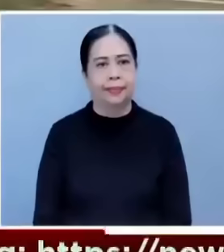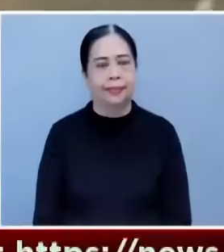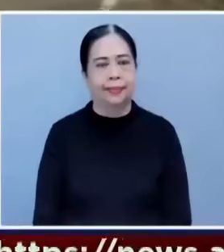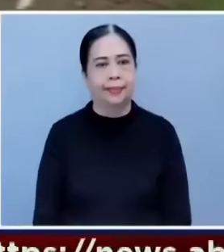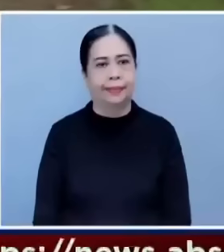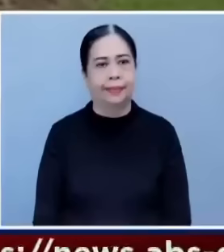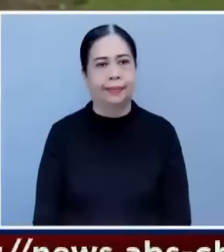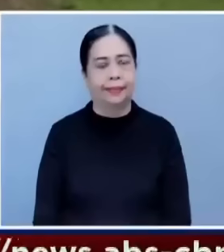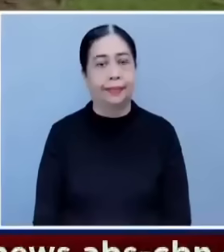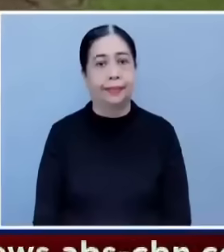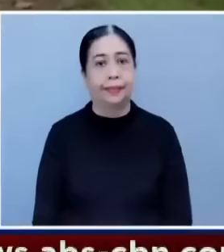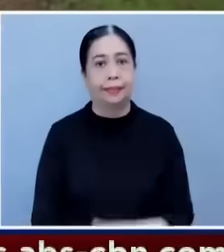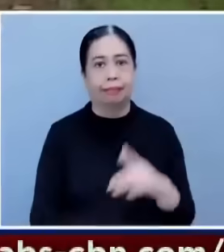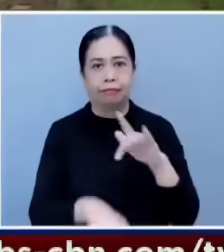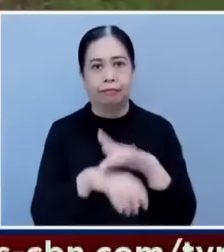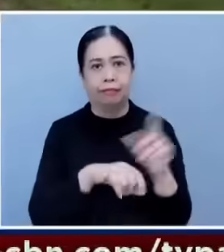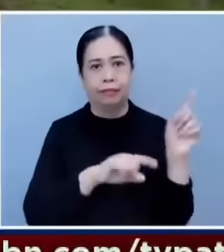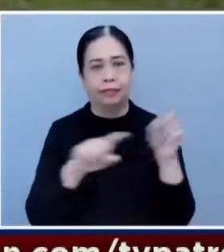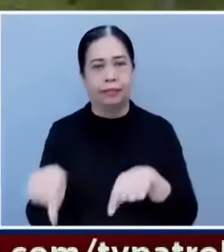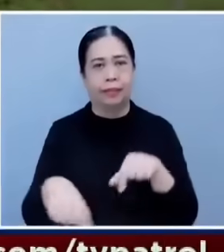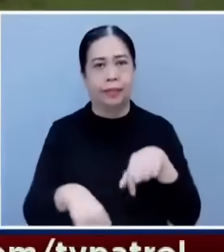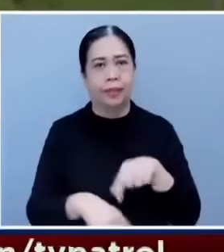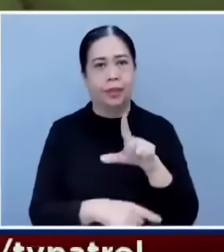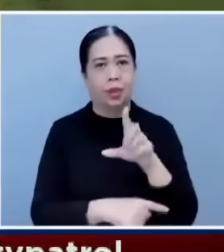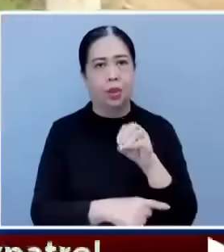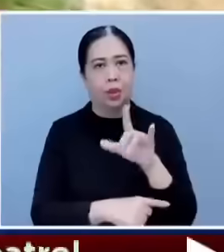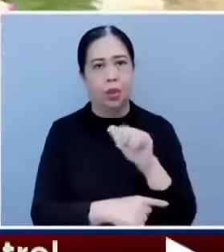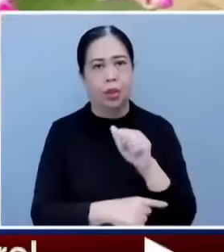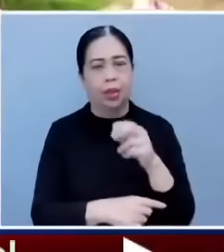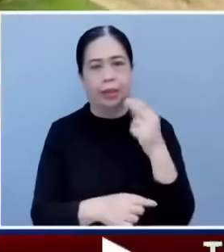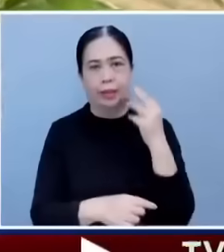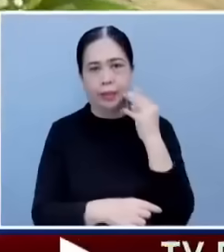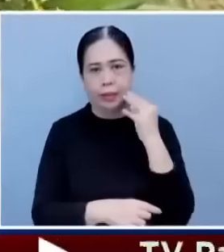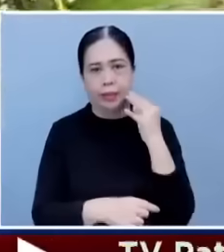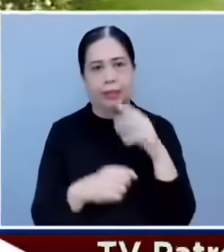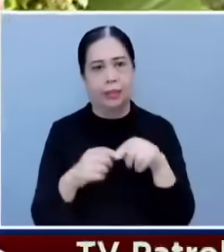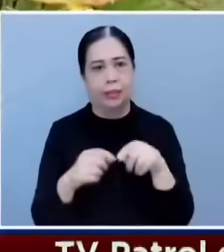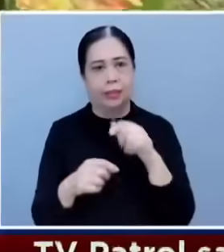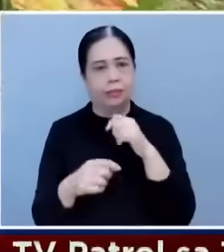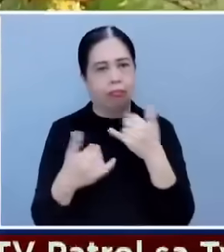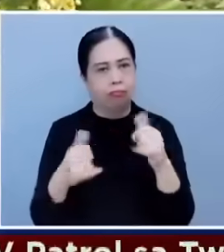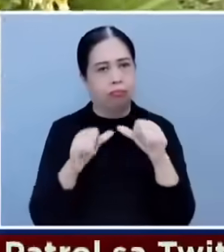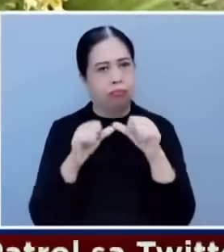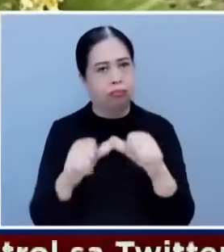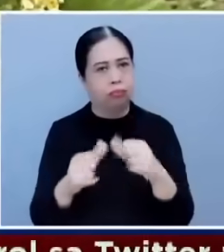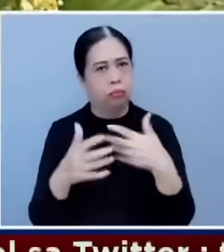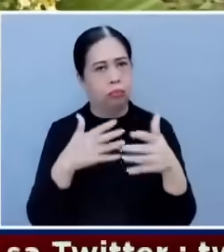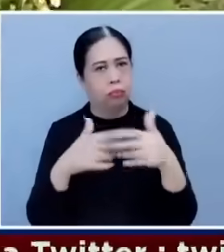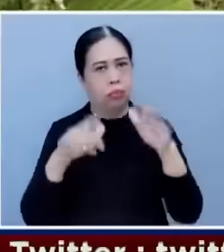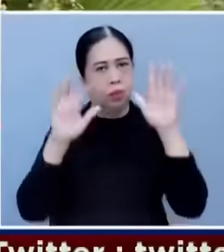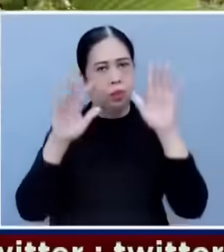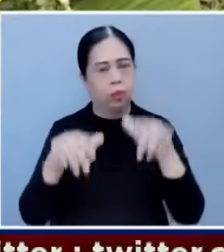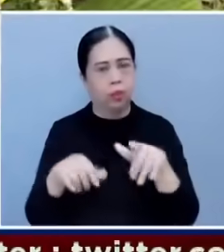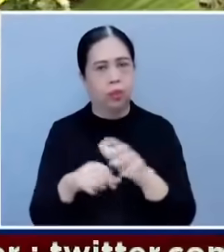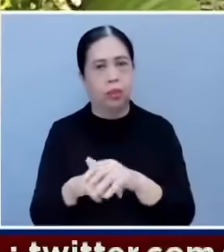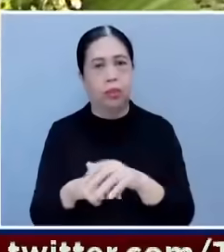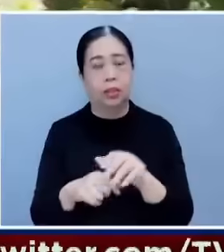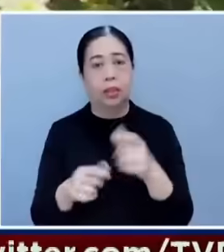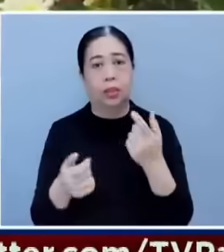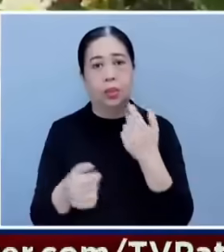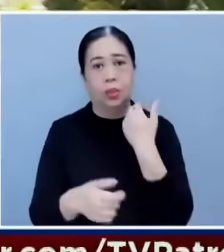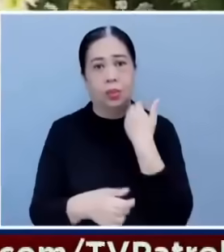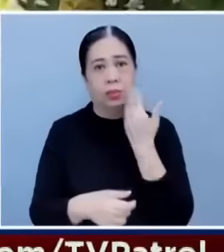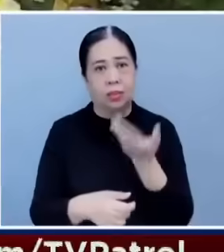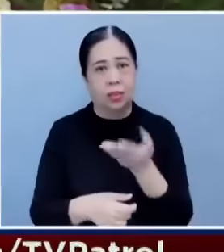Isa sa maagang dumating sa Loyola Memorial Park, si Nenita. Hindi siya napigil ng ulan sa pagdalaw sa kanyang asawang kamamatay